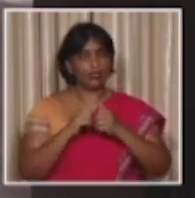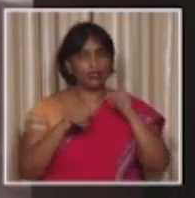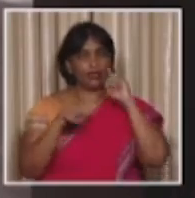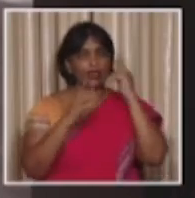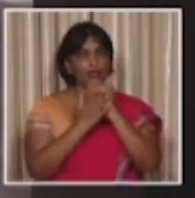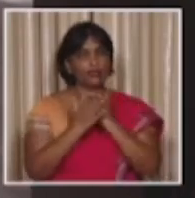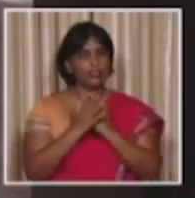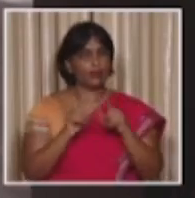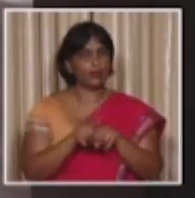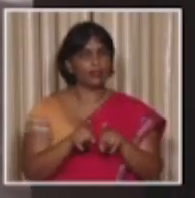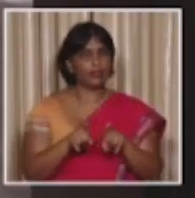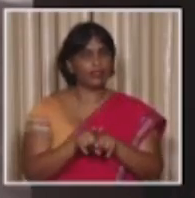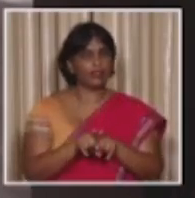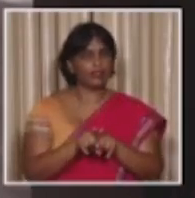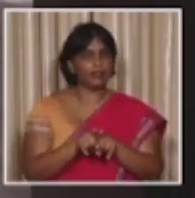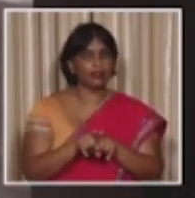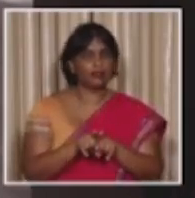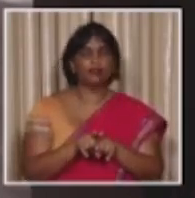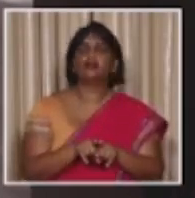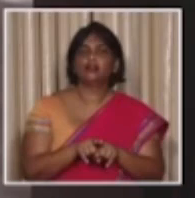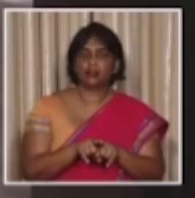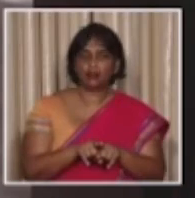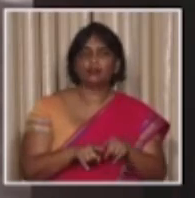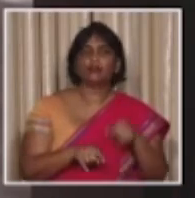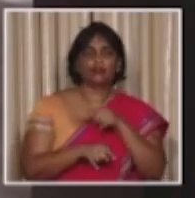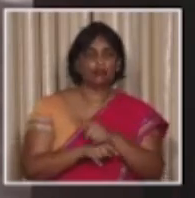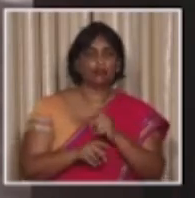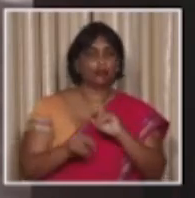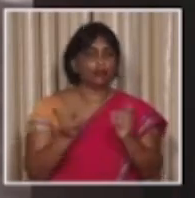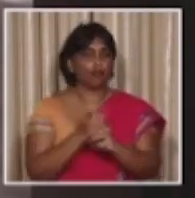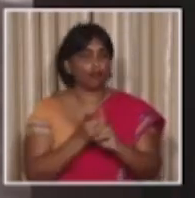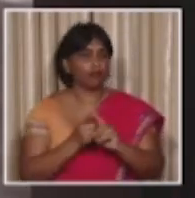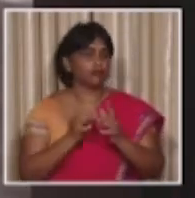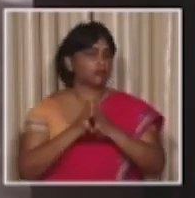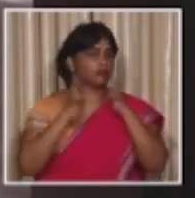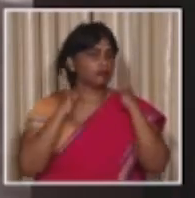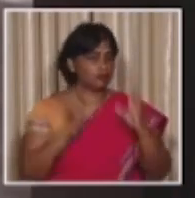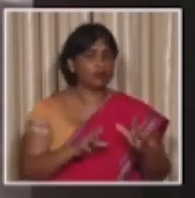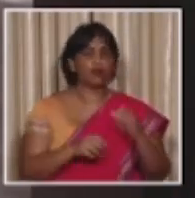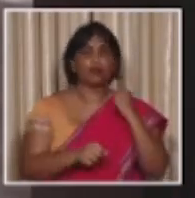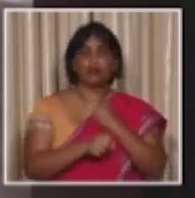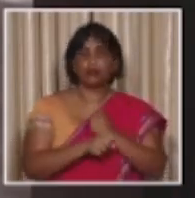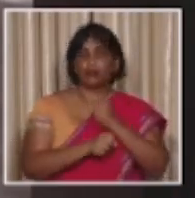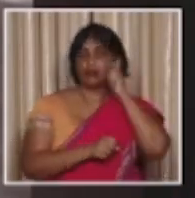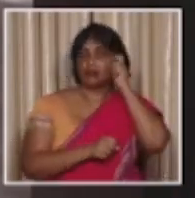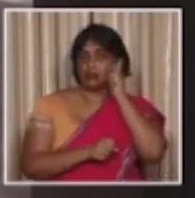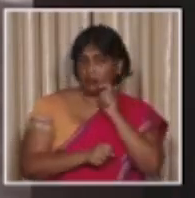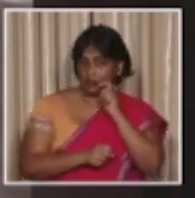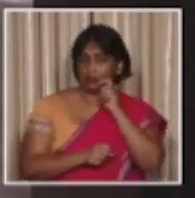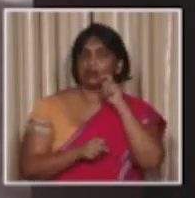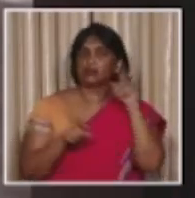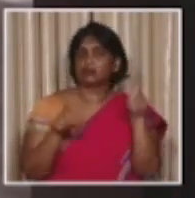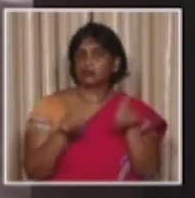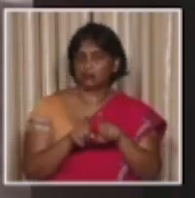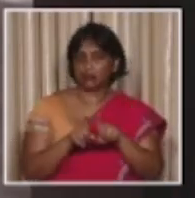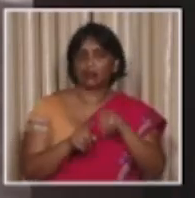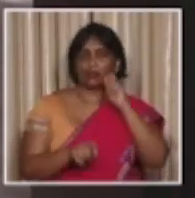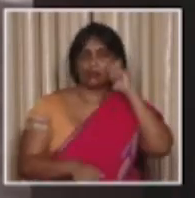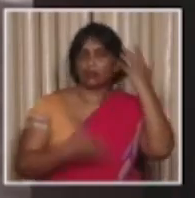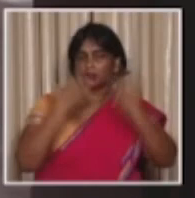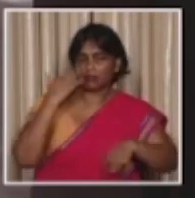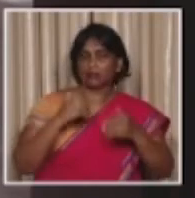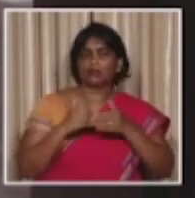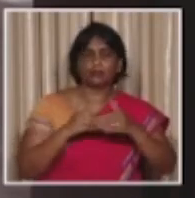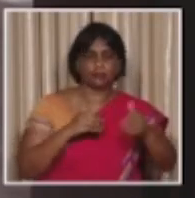ත්‍රස්තවාදී සංවිධාන තුළින් සිදුවෙන මිනිස් ඝාතනත් සිදුවෙනවා ඒ වගේම රාජ්‍ය ත්‍රස්තවාදය හරහත් මිනිස් ඝාතන